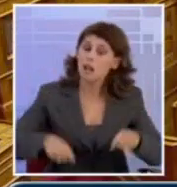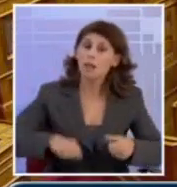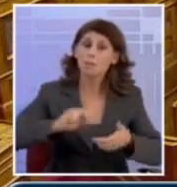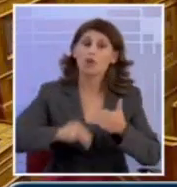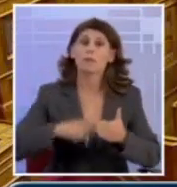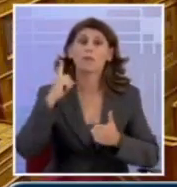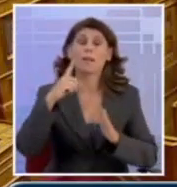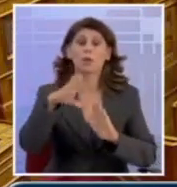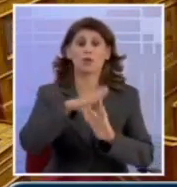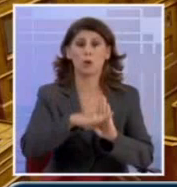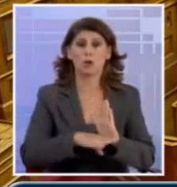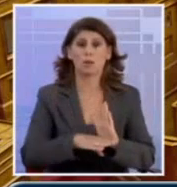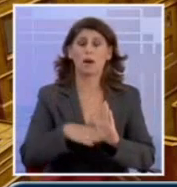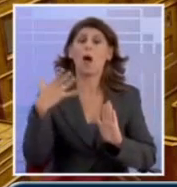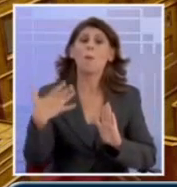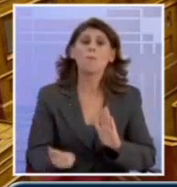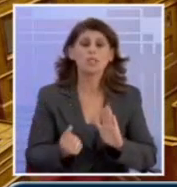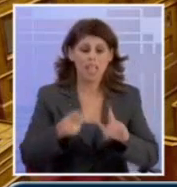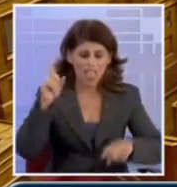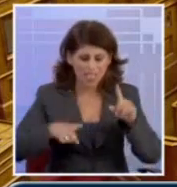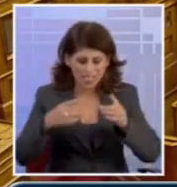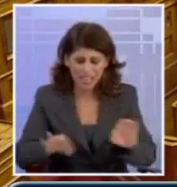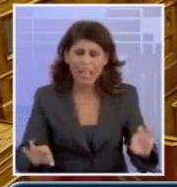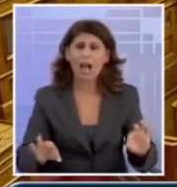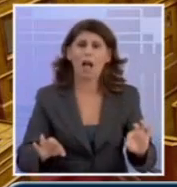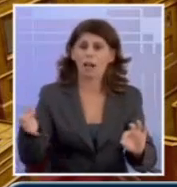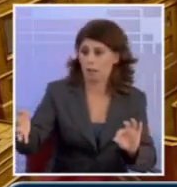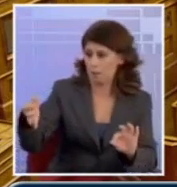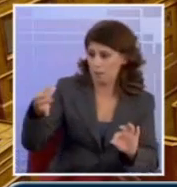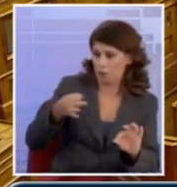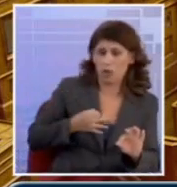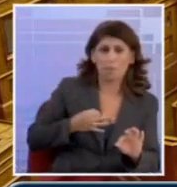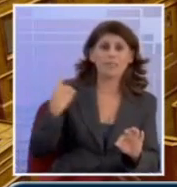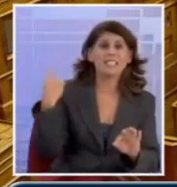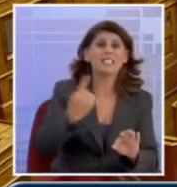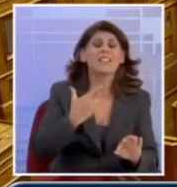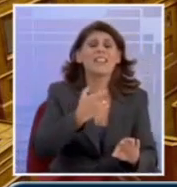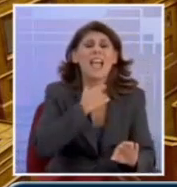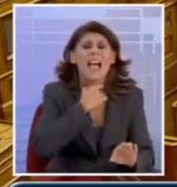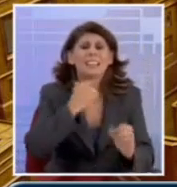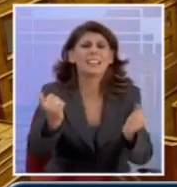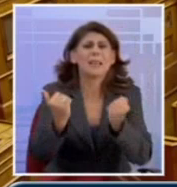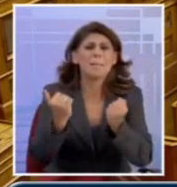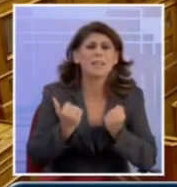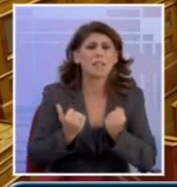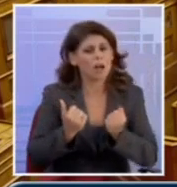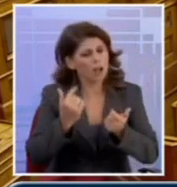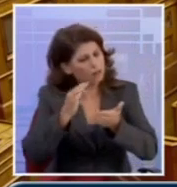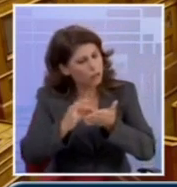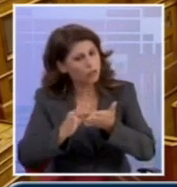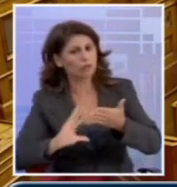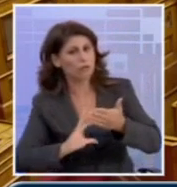πρώτο πρόγραμμα που είχε κενά και μας το υπαγορεύσανε μέσα σε συνθήκες έκτακτες και πιεστικές, και το διορθώσαμε,